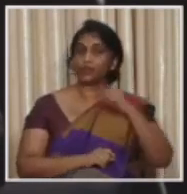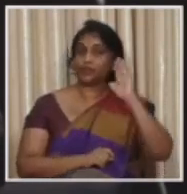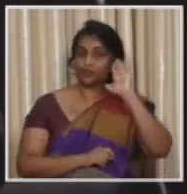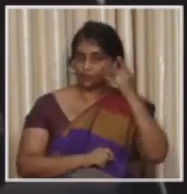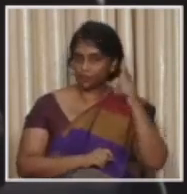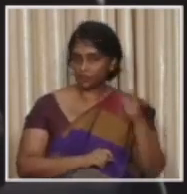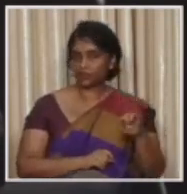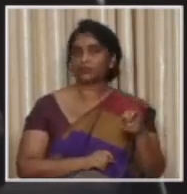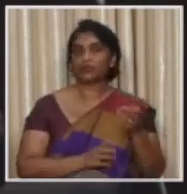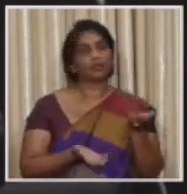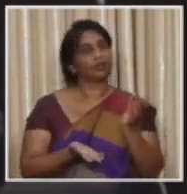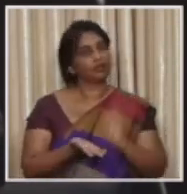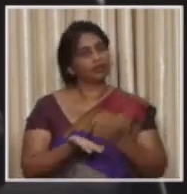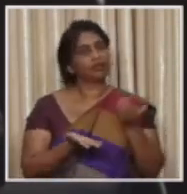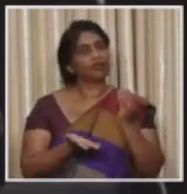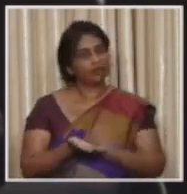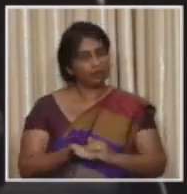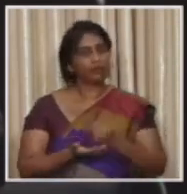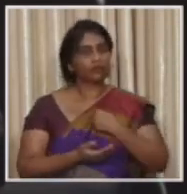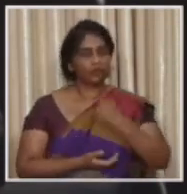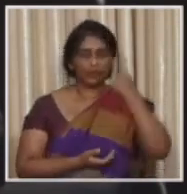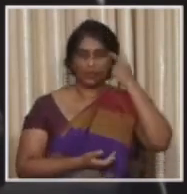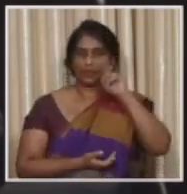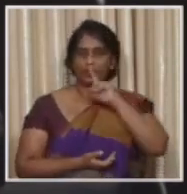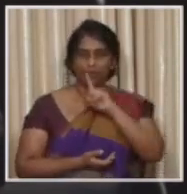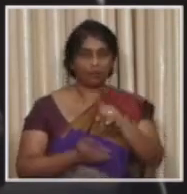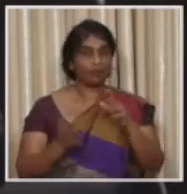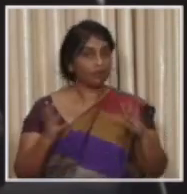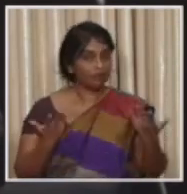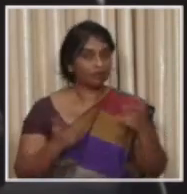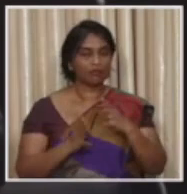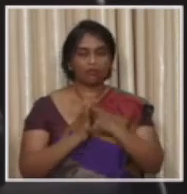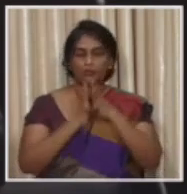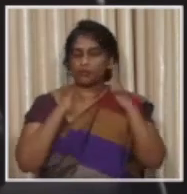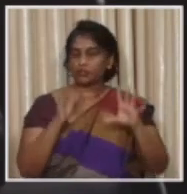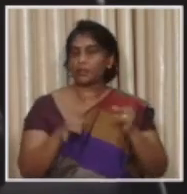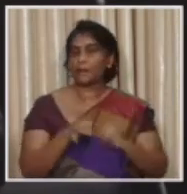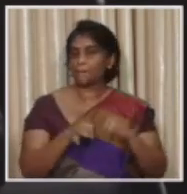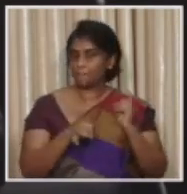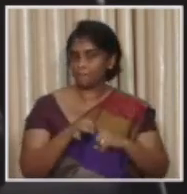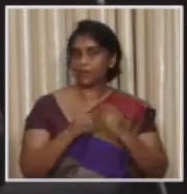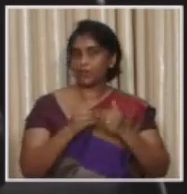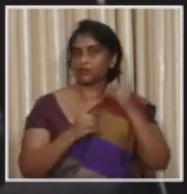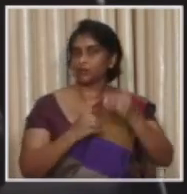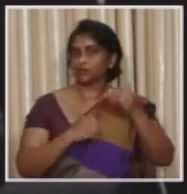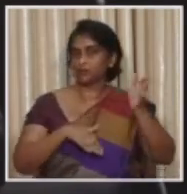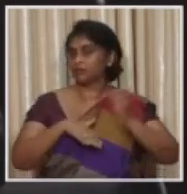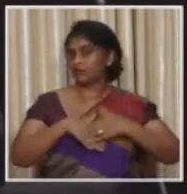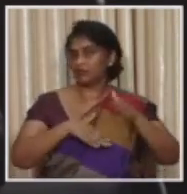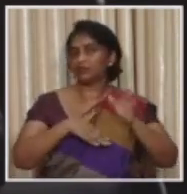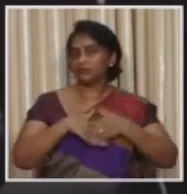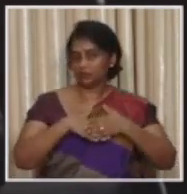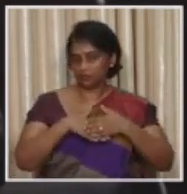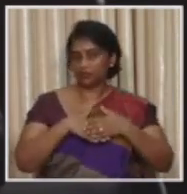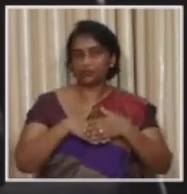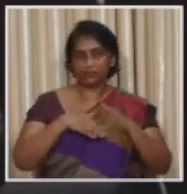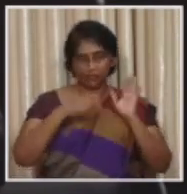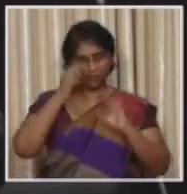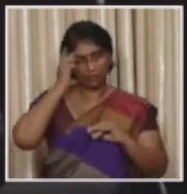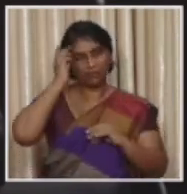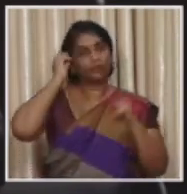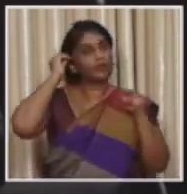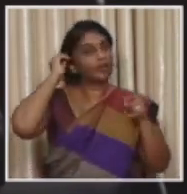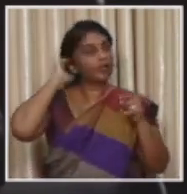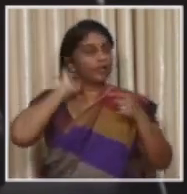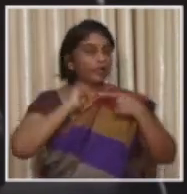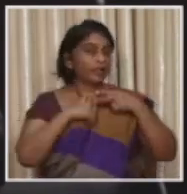විශේෂයෙන්ම නැවතත් ඒක මතක් කරනවා. මොකද එහෙම නැතුව ගියොත් බරපතල ප්‍රශ්නයකට මේ රට ඉස්සරහ කාලයේදී මුණ දෙන්න සිද්ධ වෙනවා. මොකද